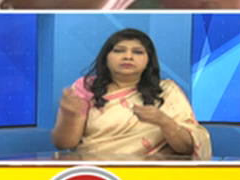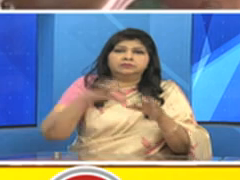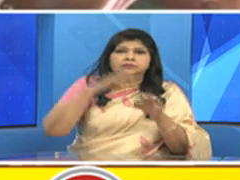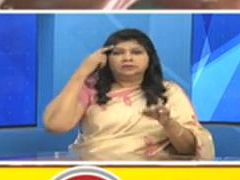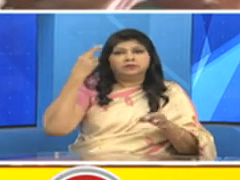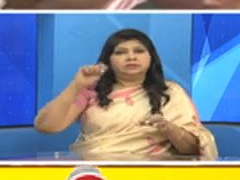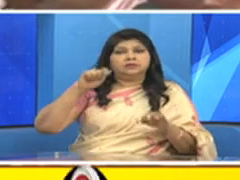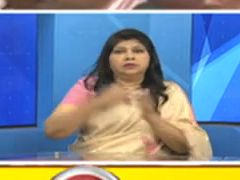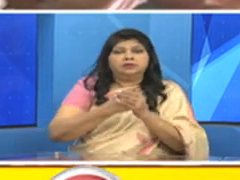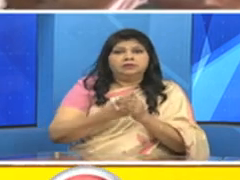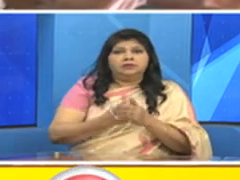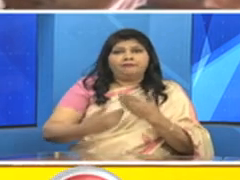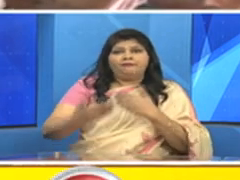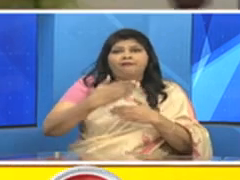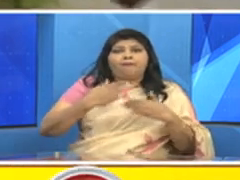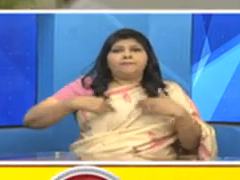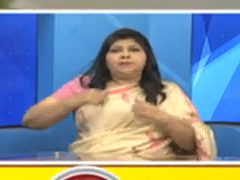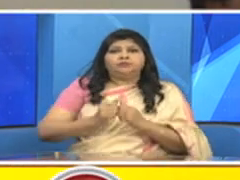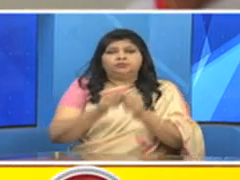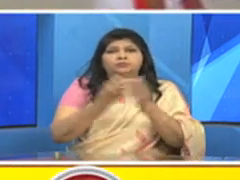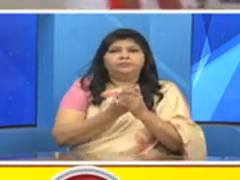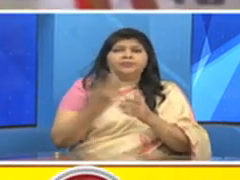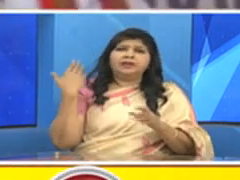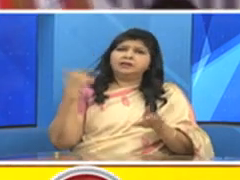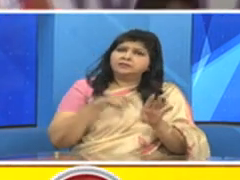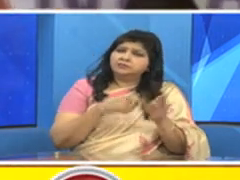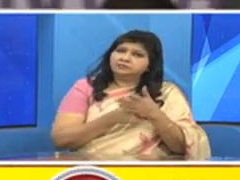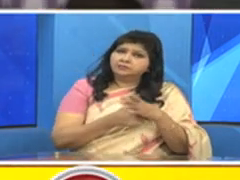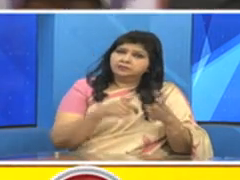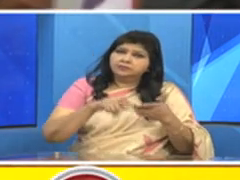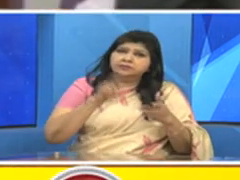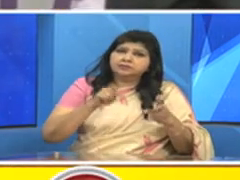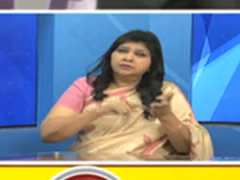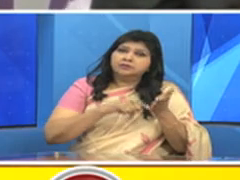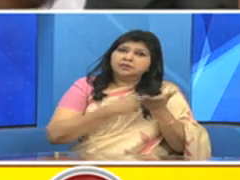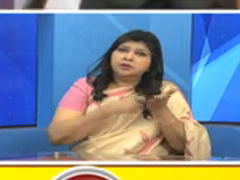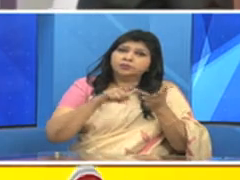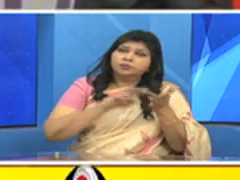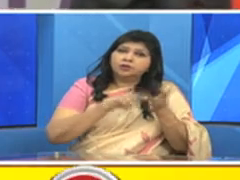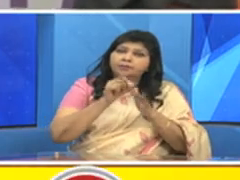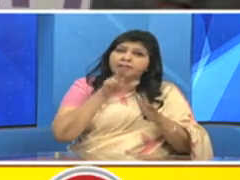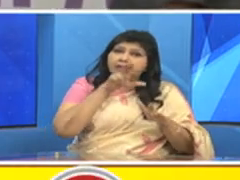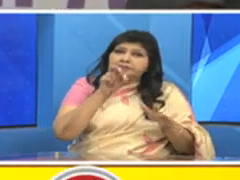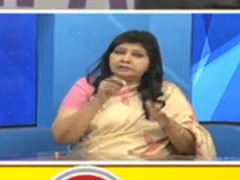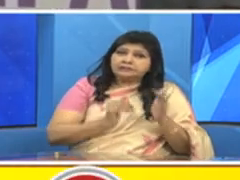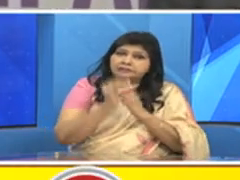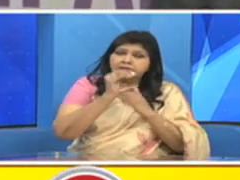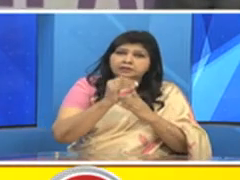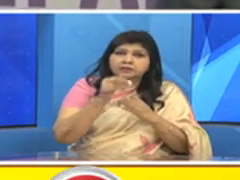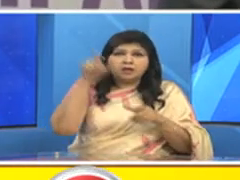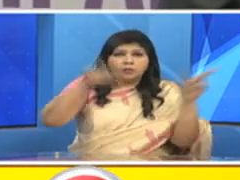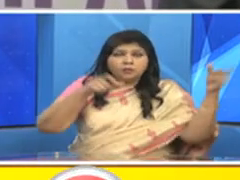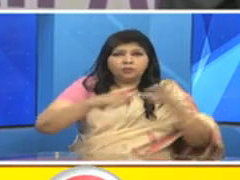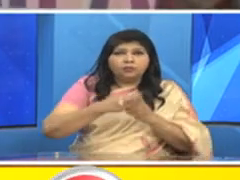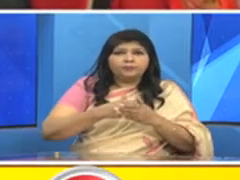धारा में वापस आए हैं। पिछले वर्ष त्रिपुरा में भी 80 से अधिक लोग हिंसा का रास्ता